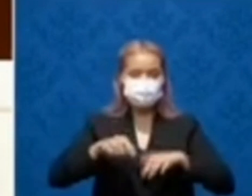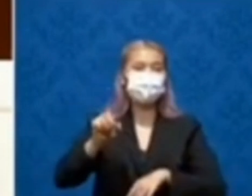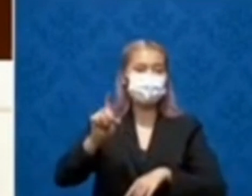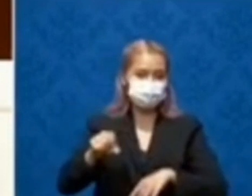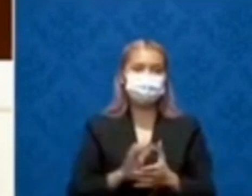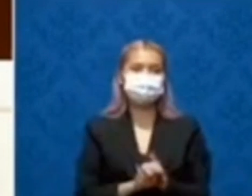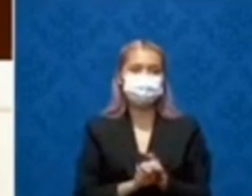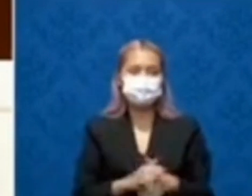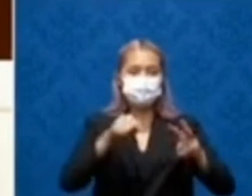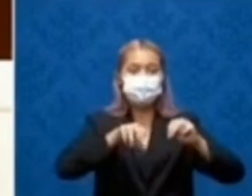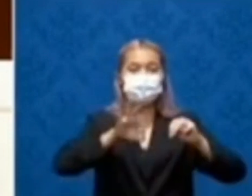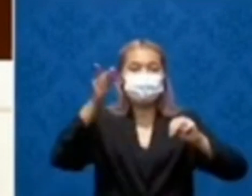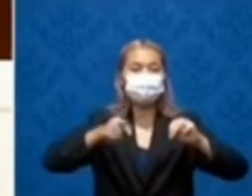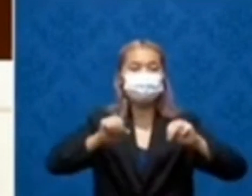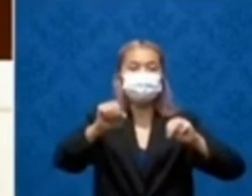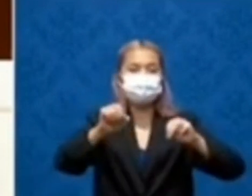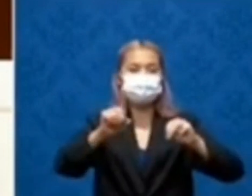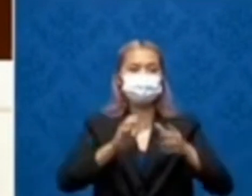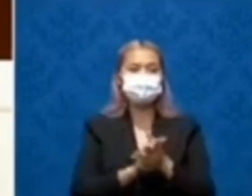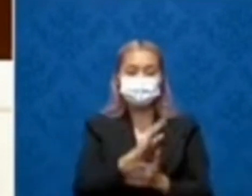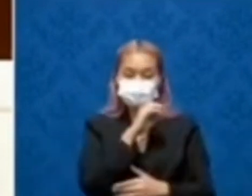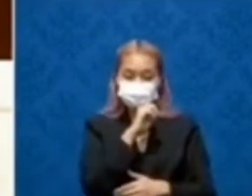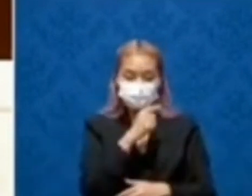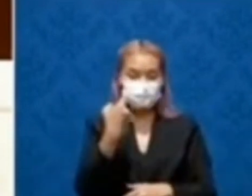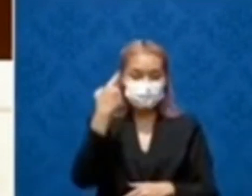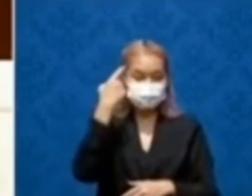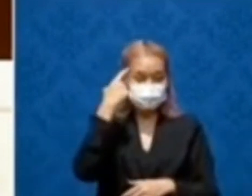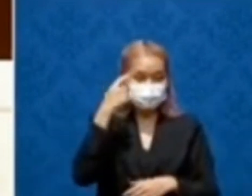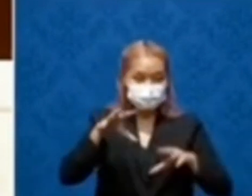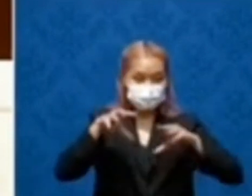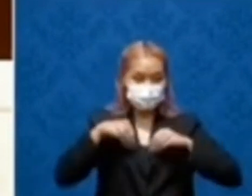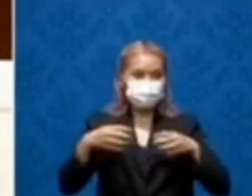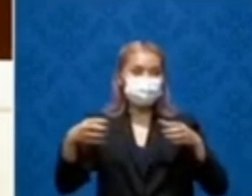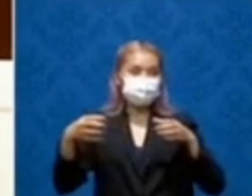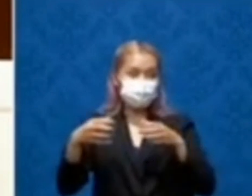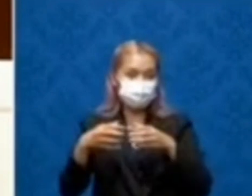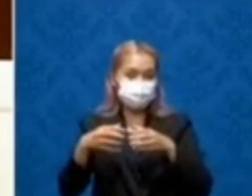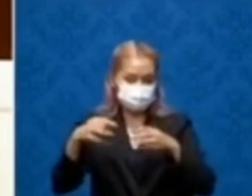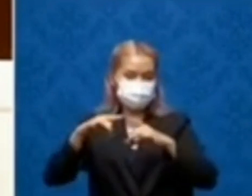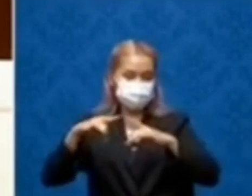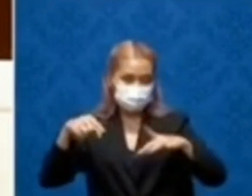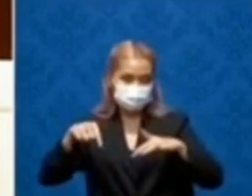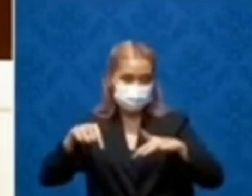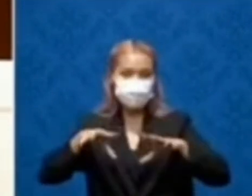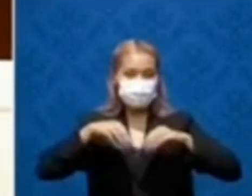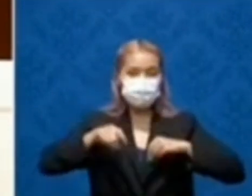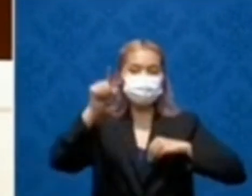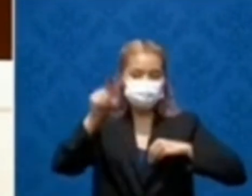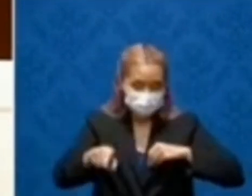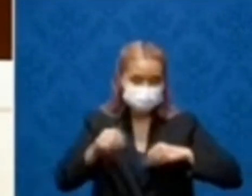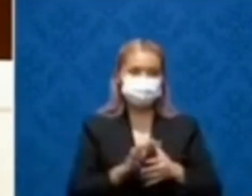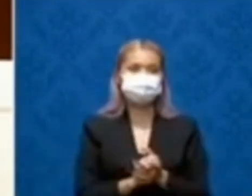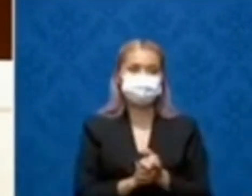ำถามมาตรา9ทับ1เนี่ยมันเป็นอีกอันหนึ่งว่าเห็นด้วยกับการเสียงน้อยกดปุ่มเห็นด้วยอันนี้ก็คือสิ่งที่อาจจะเกิดท